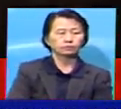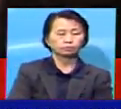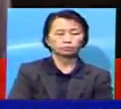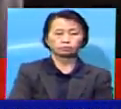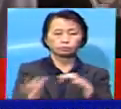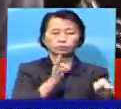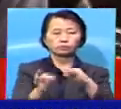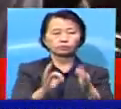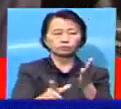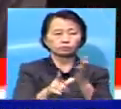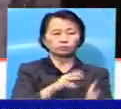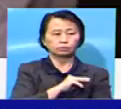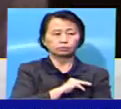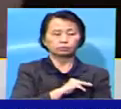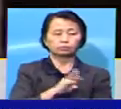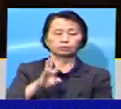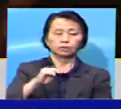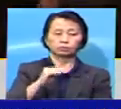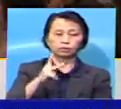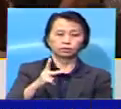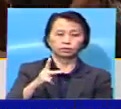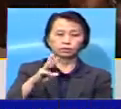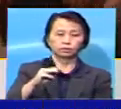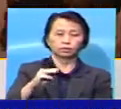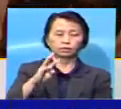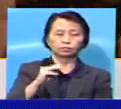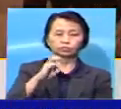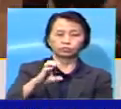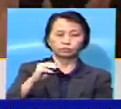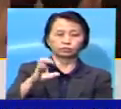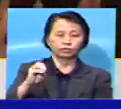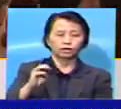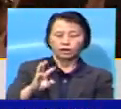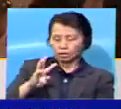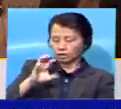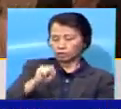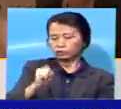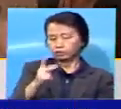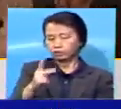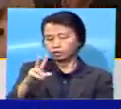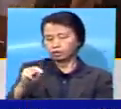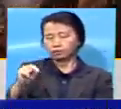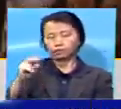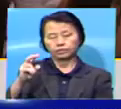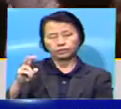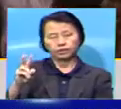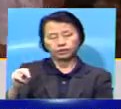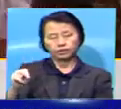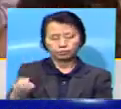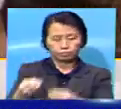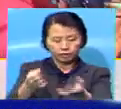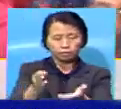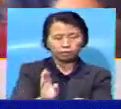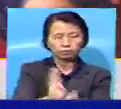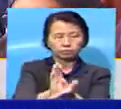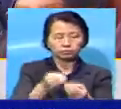Tak jelas Timbalan Menteri Komunikasi dan Multimedia, Datuk Jelani Johari, SKMM hanya memberikan bantuan dari segi teknikal seperti